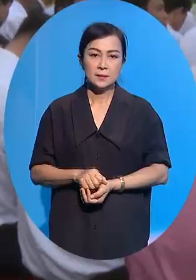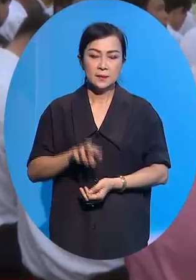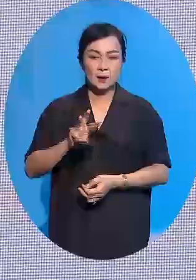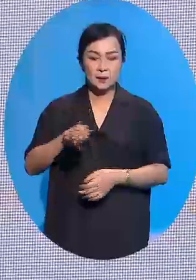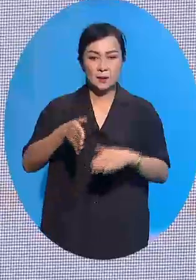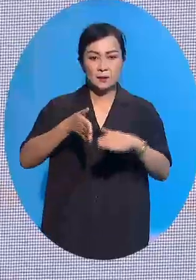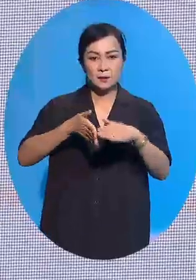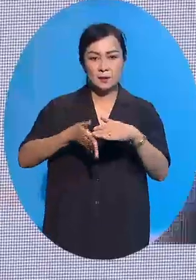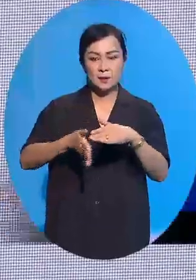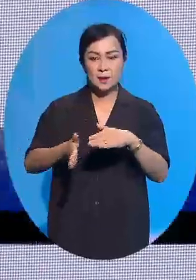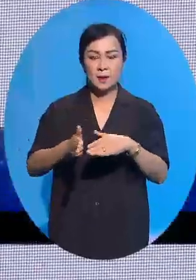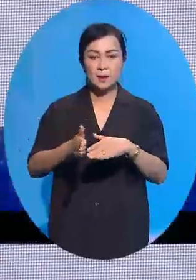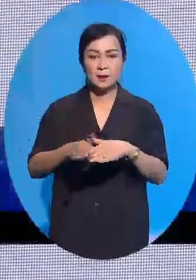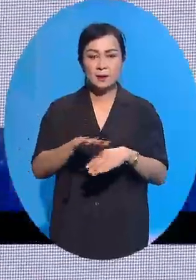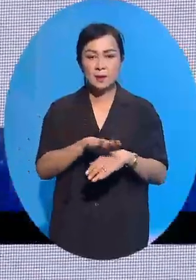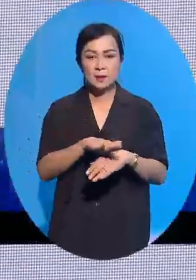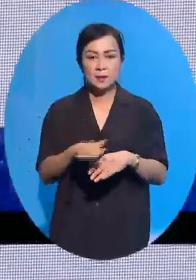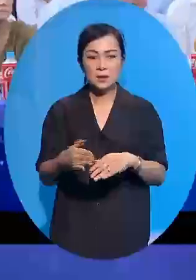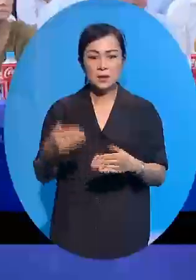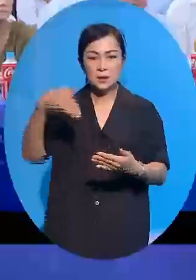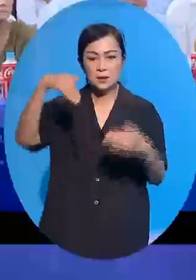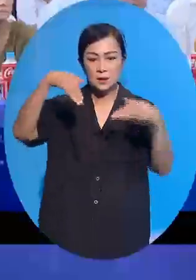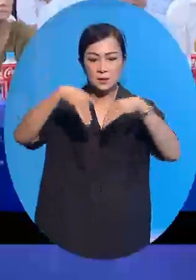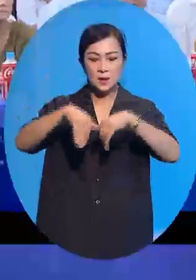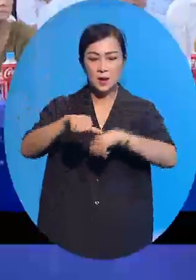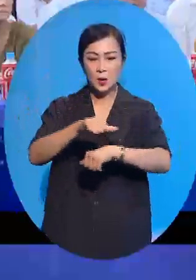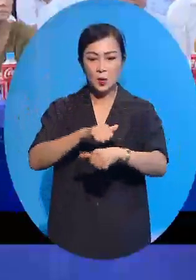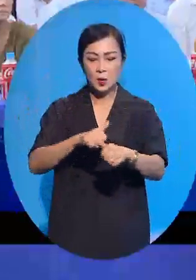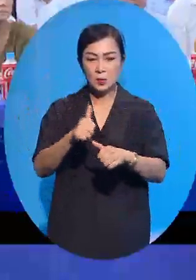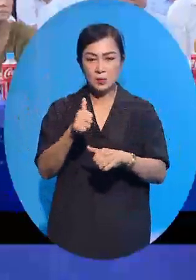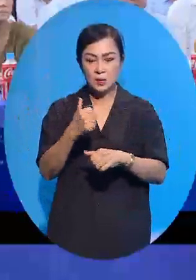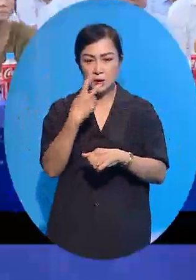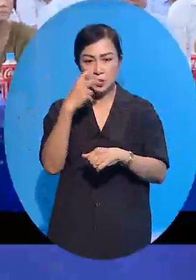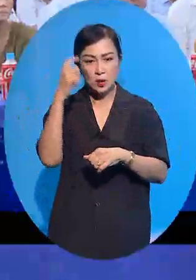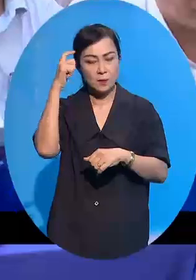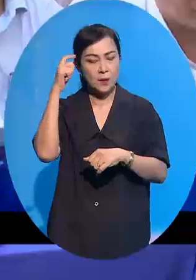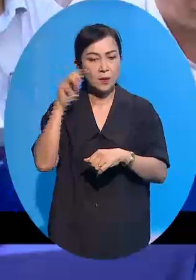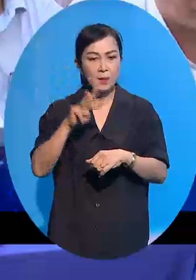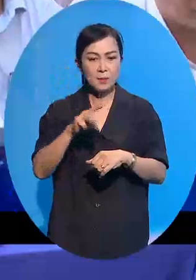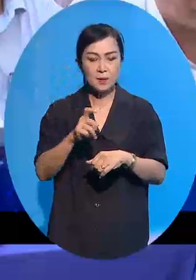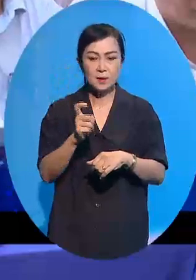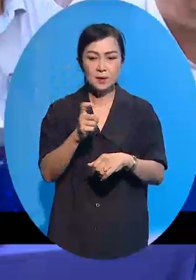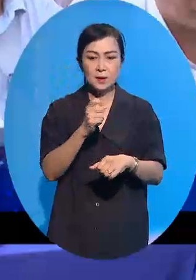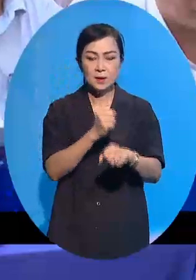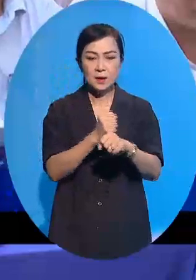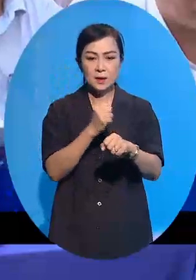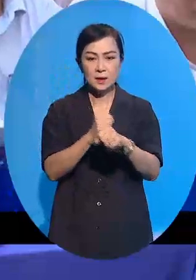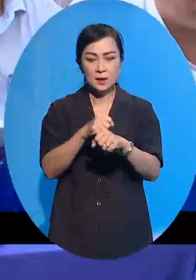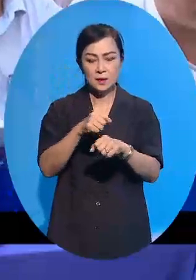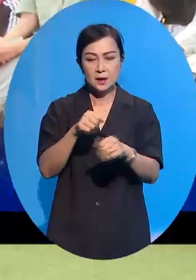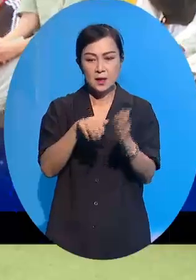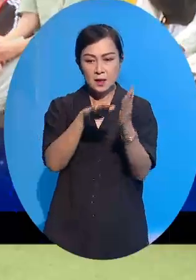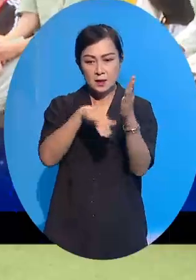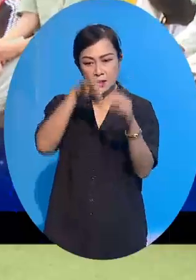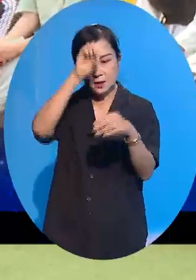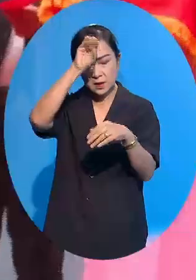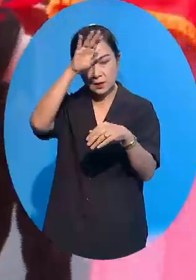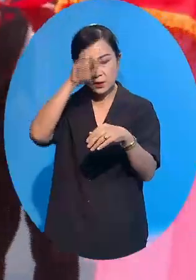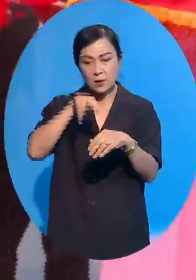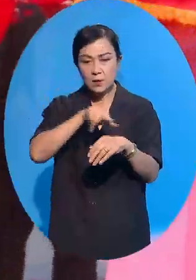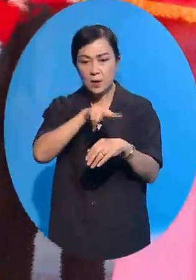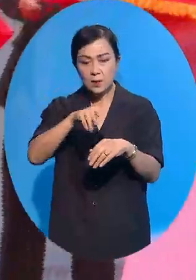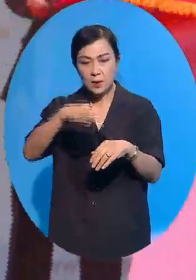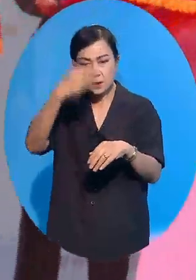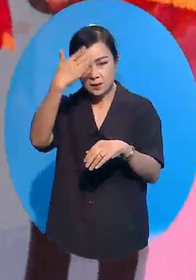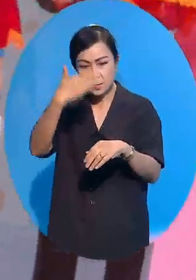Với gần 30 gian hàng, các em đã được tham gia vào các hoạt động chính như tìm hiểu về 39 ngành nghề thuộc các lĩnh vực đào tạo, tham quan cơ sở vật chất